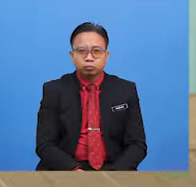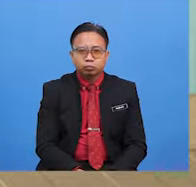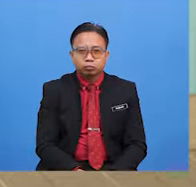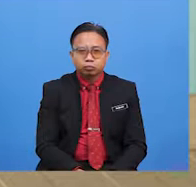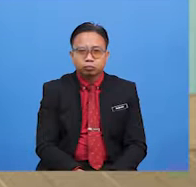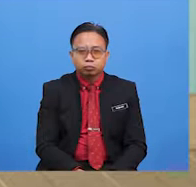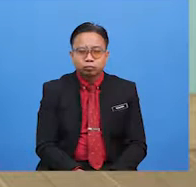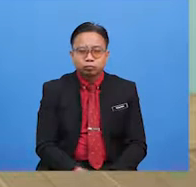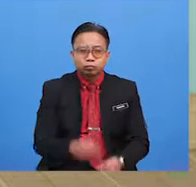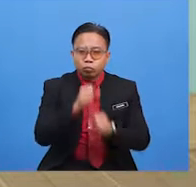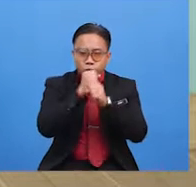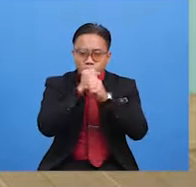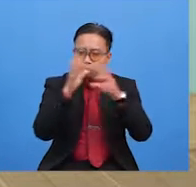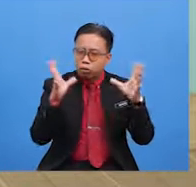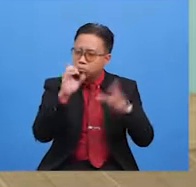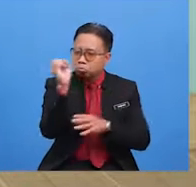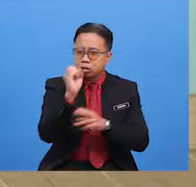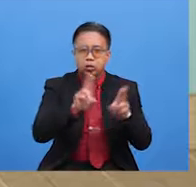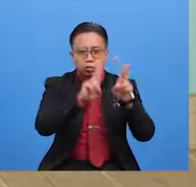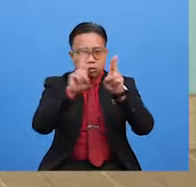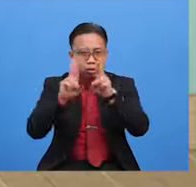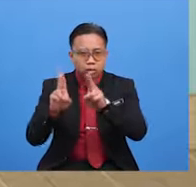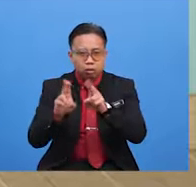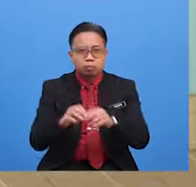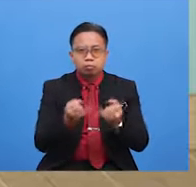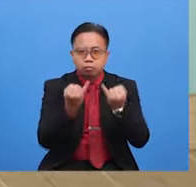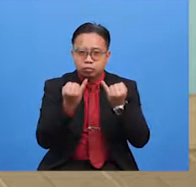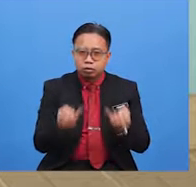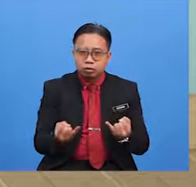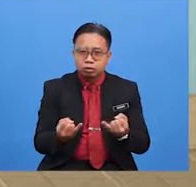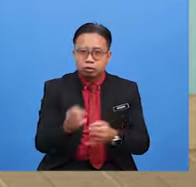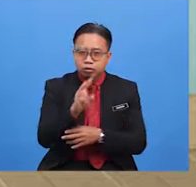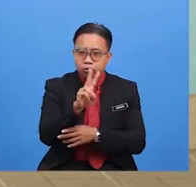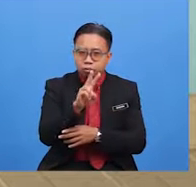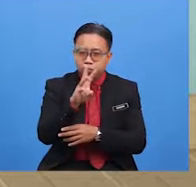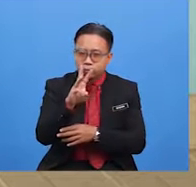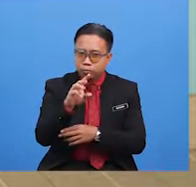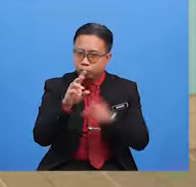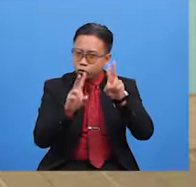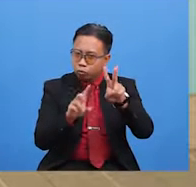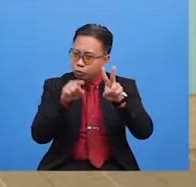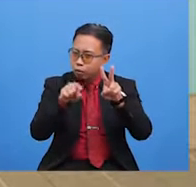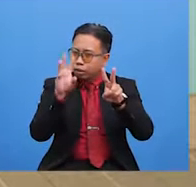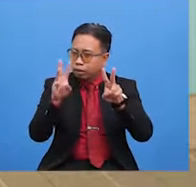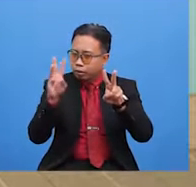Okay, belum yang tidak mempunyai udara mempunyai jisin 2.66 gram.